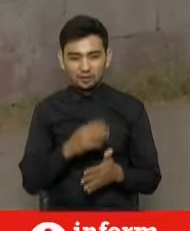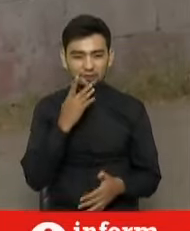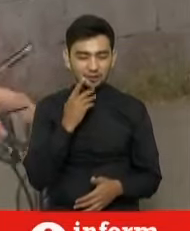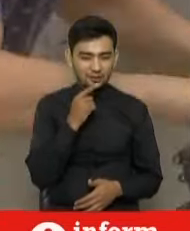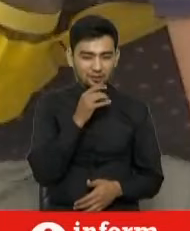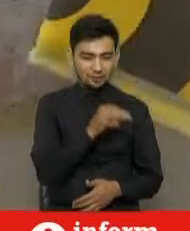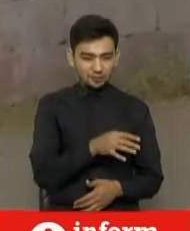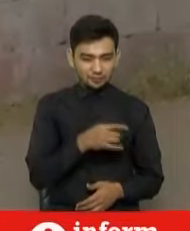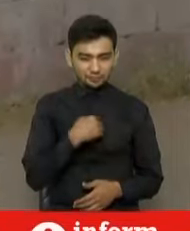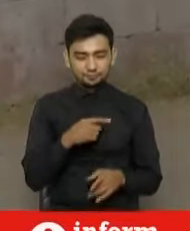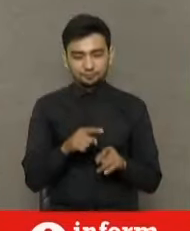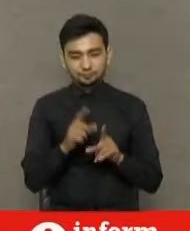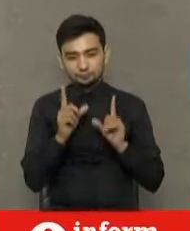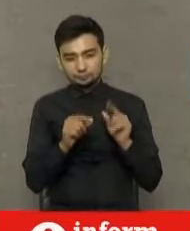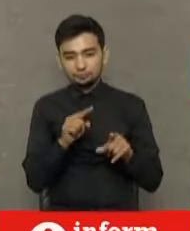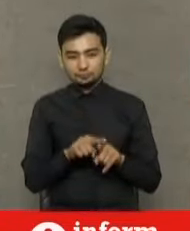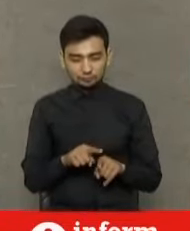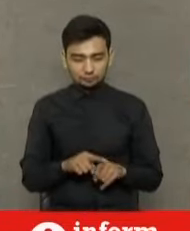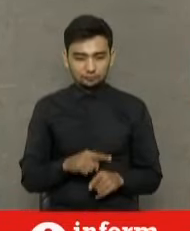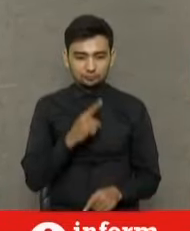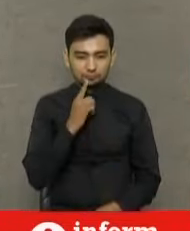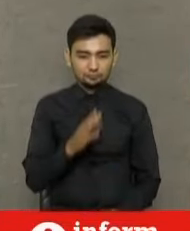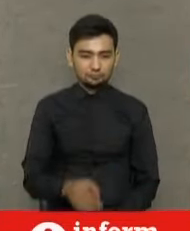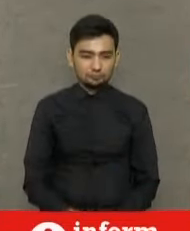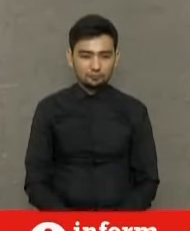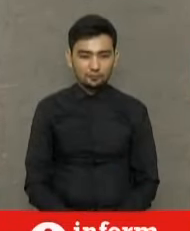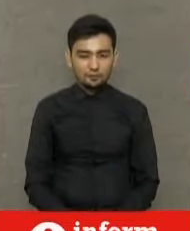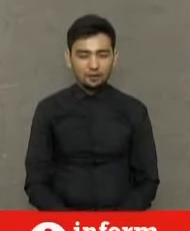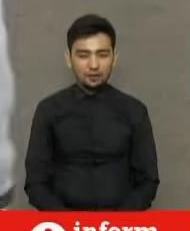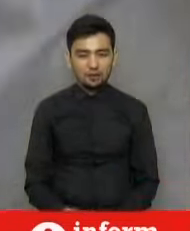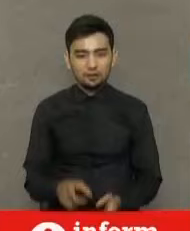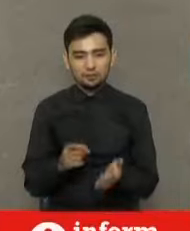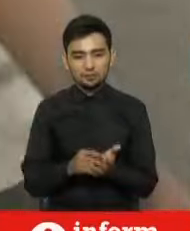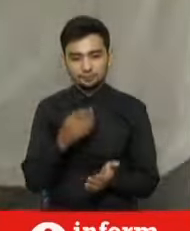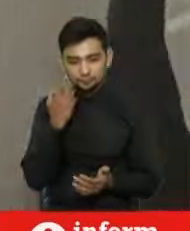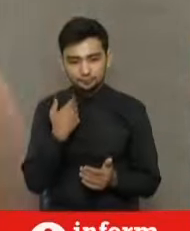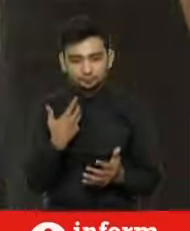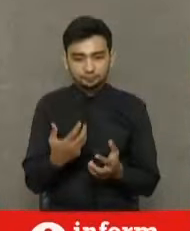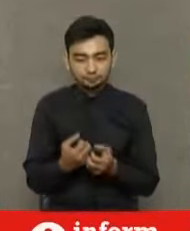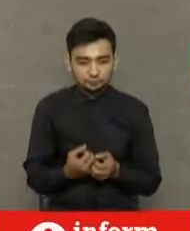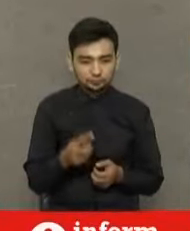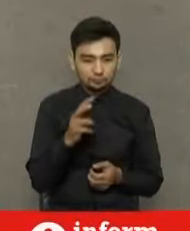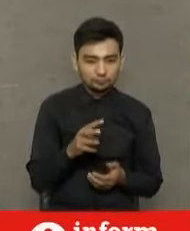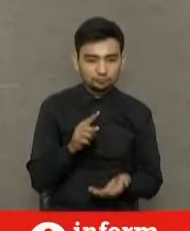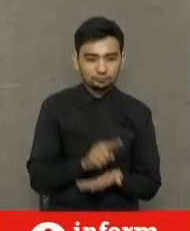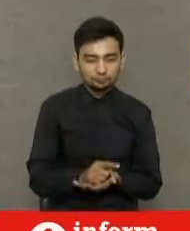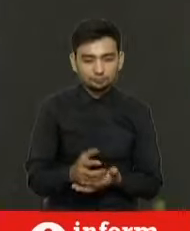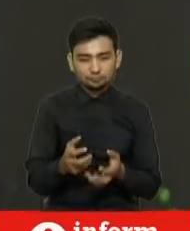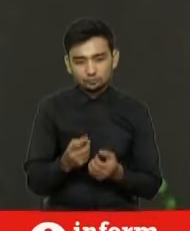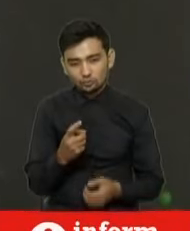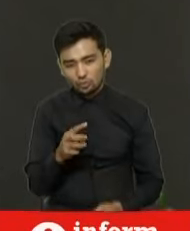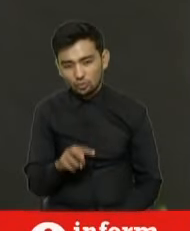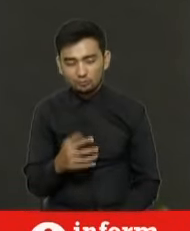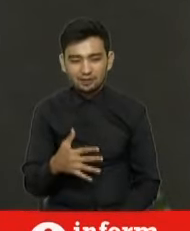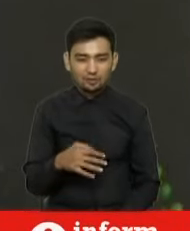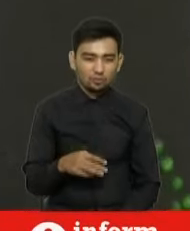шығатын отандастарымызға да қиын болды. Пенсия алғанда сол алып қойым. Доллар алып қойсыз ба? Міндетті түрде ма алып? Міндетті түрде бір. 100 доллар, 50